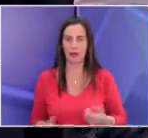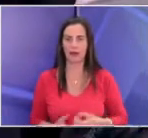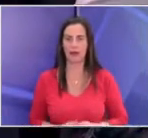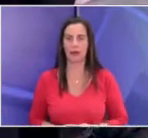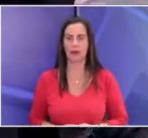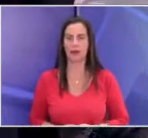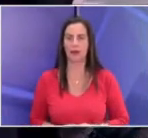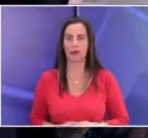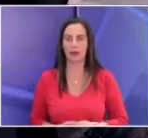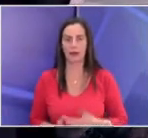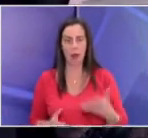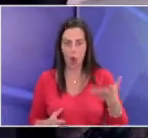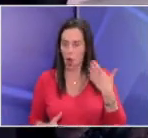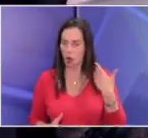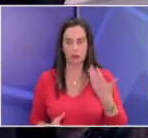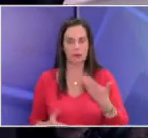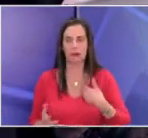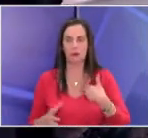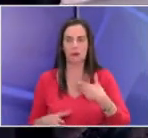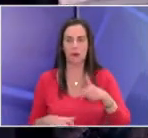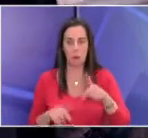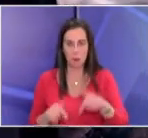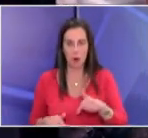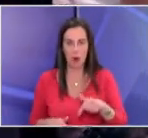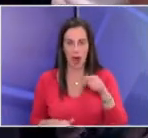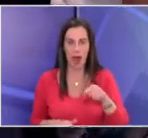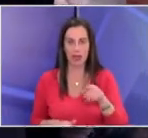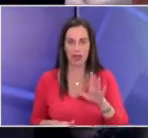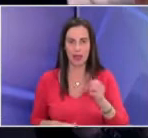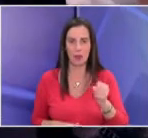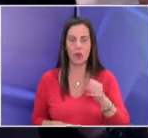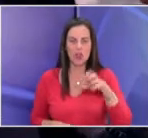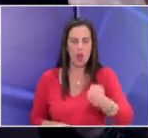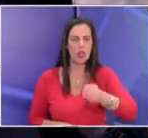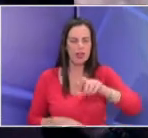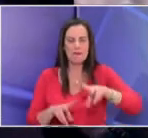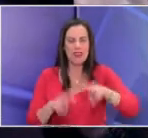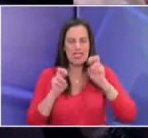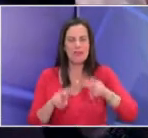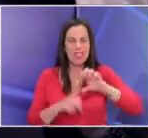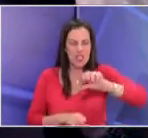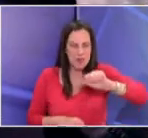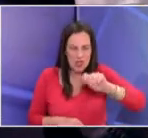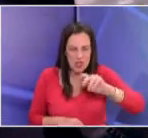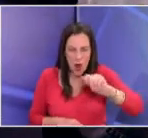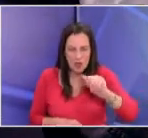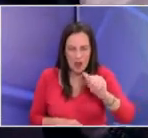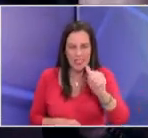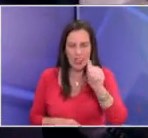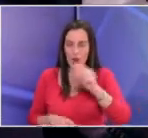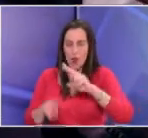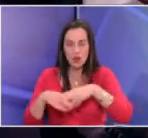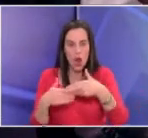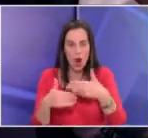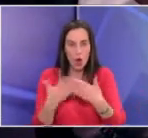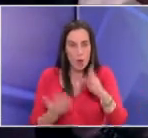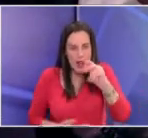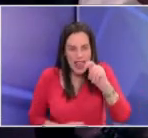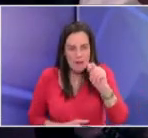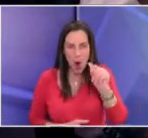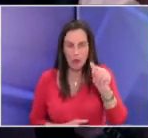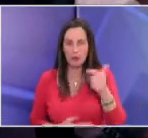שנכנס בהם אופניים. לילדים שנפגעים כי... עכשיו, ישראל כץ נכנע פה בענק לאורך כל הקדנציה שלו ללוביסטים, שאין לי מושג מה האינטרס,